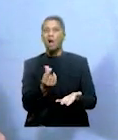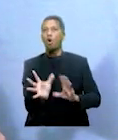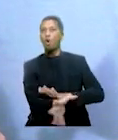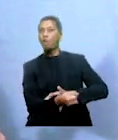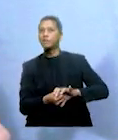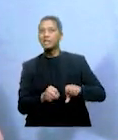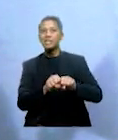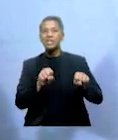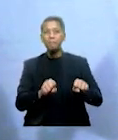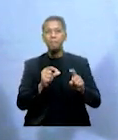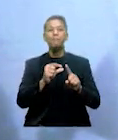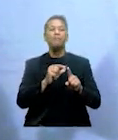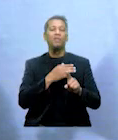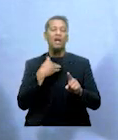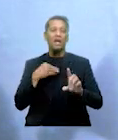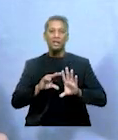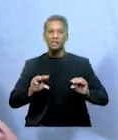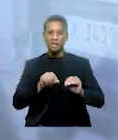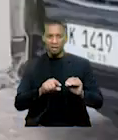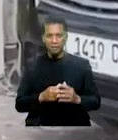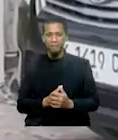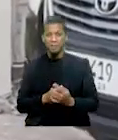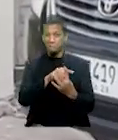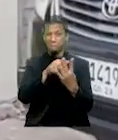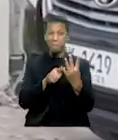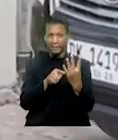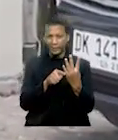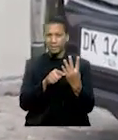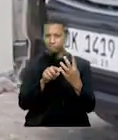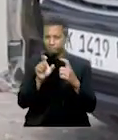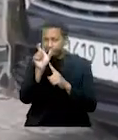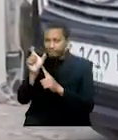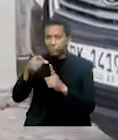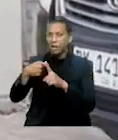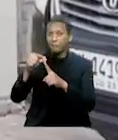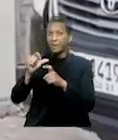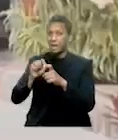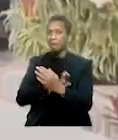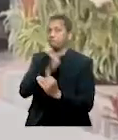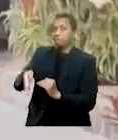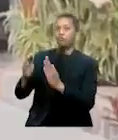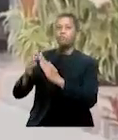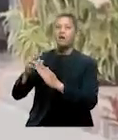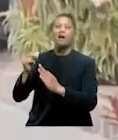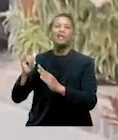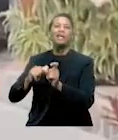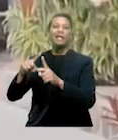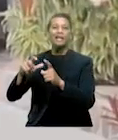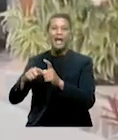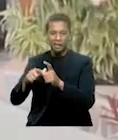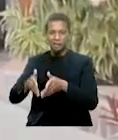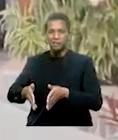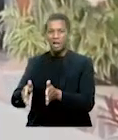proteksi TKI di Kementerian Tenaga Kerja. Empat orang penyidik KPK menggeledah rumah Reina Usman di Jalan Tunon, Kabupaten Badung,